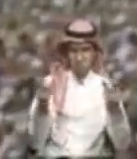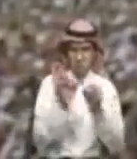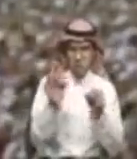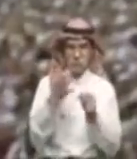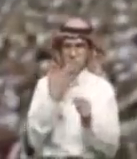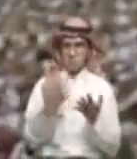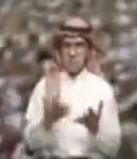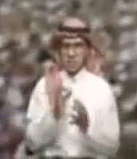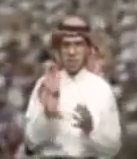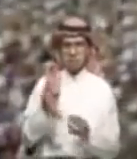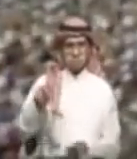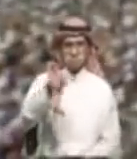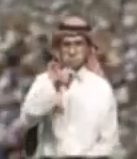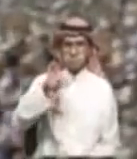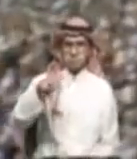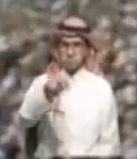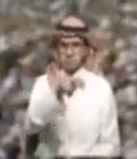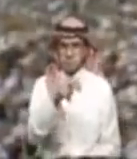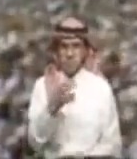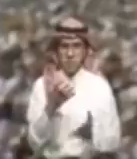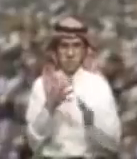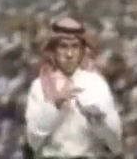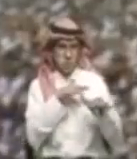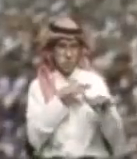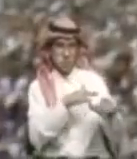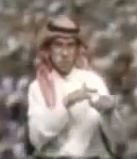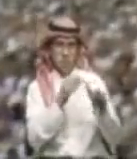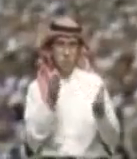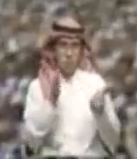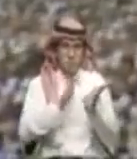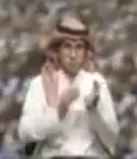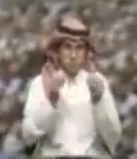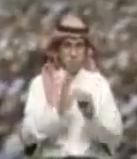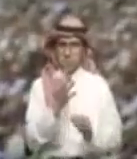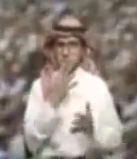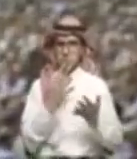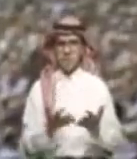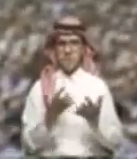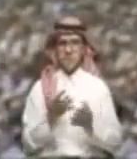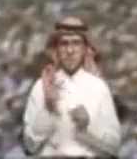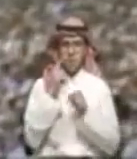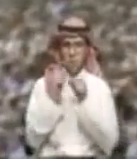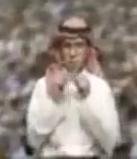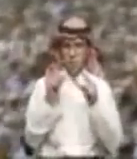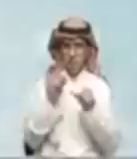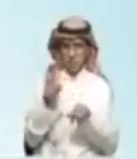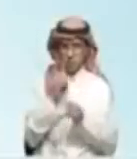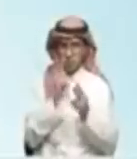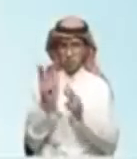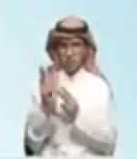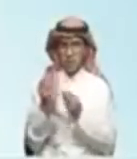هذه الجهات الخدمية هي رئاسة العامة لشؤون المسجد الحرام والمسجد النبوي ممثلة. ونتحدث الآن في هذه